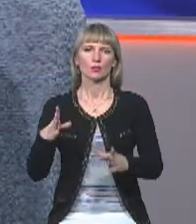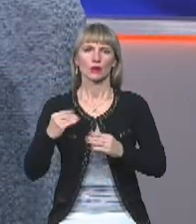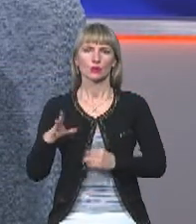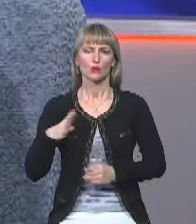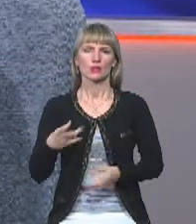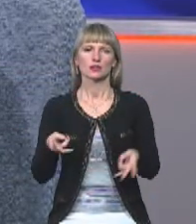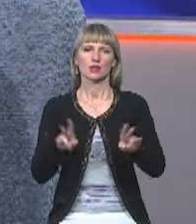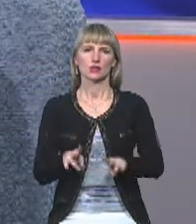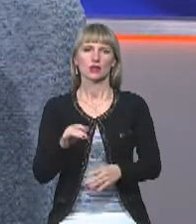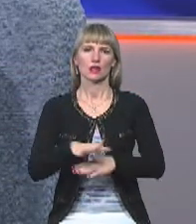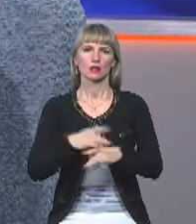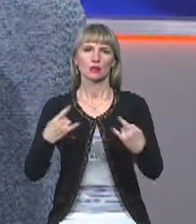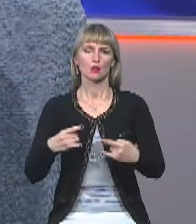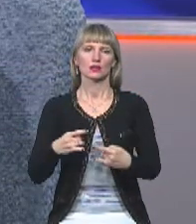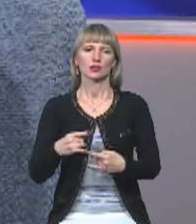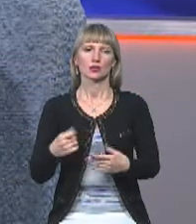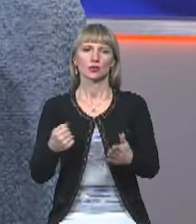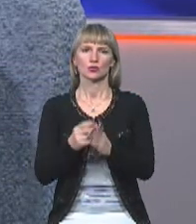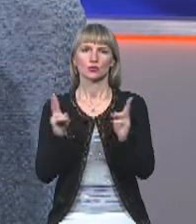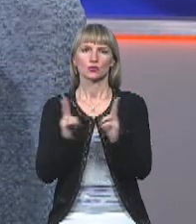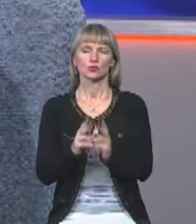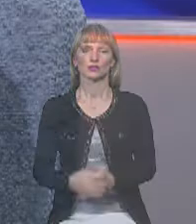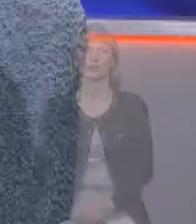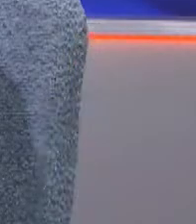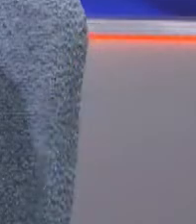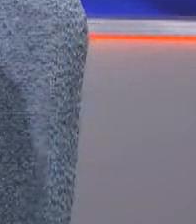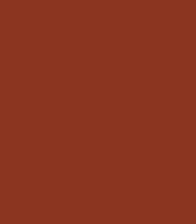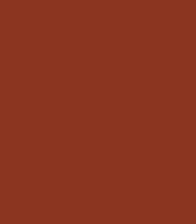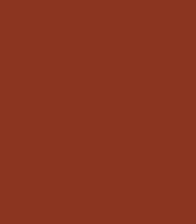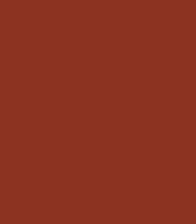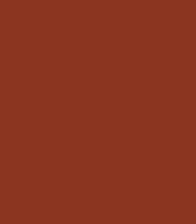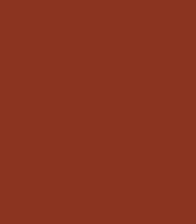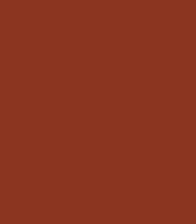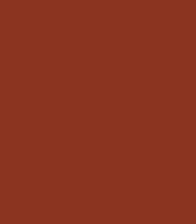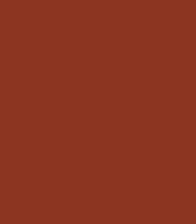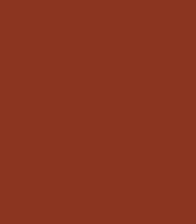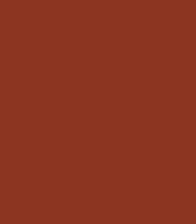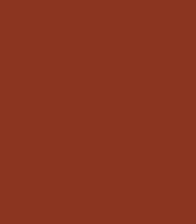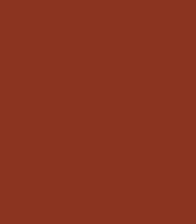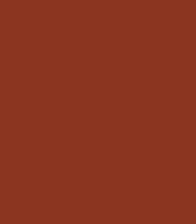нами. Залишайтеся Суспільним. На все добре. До побачення. До побачення.